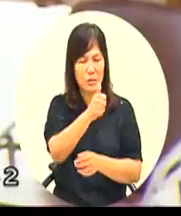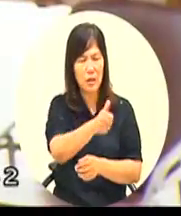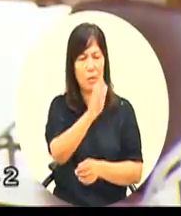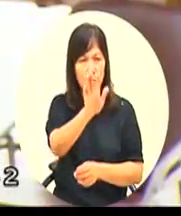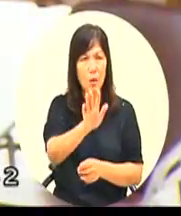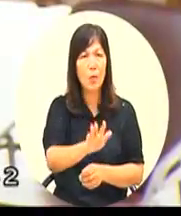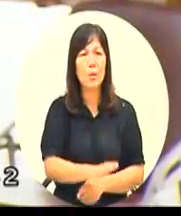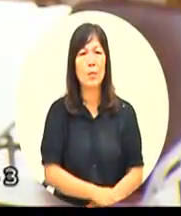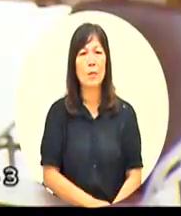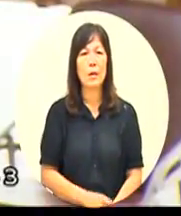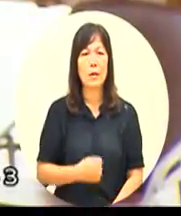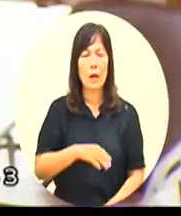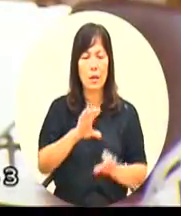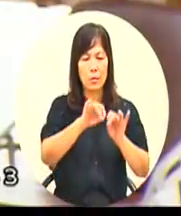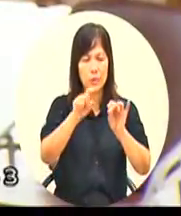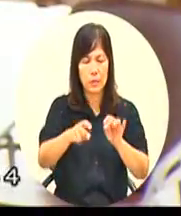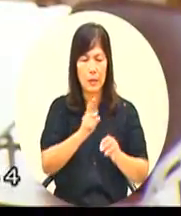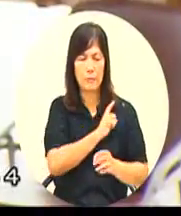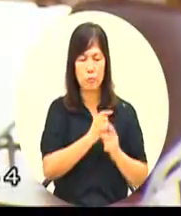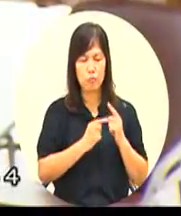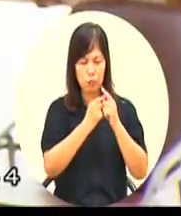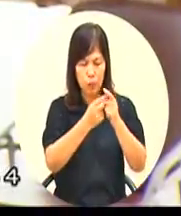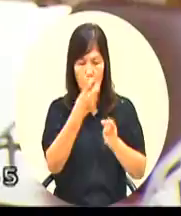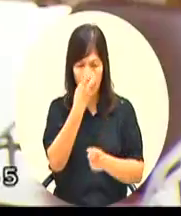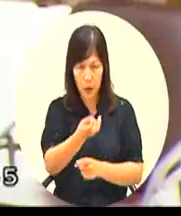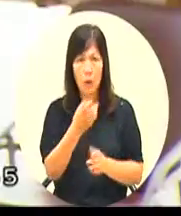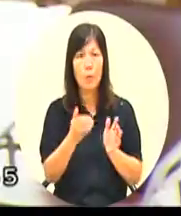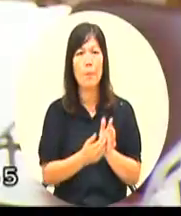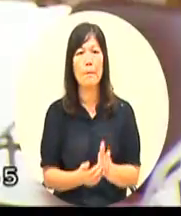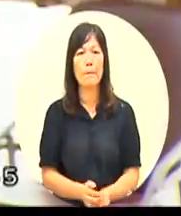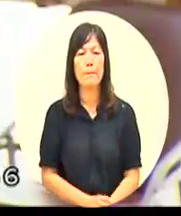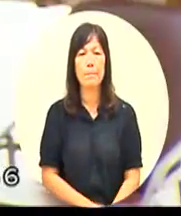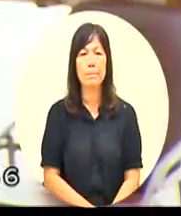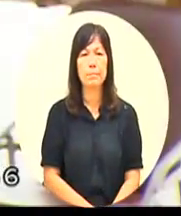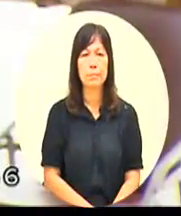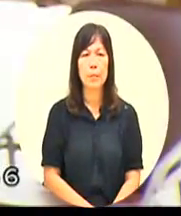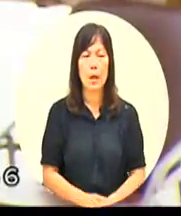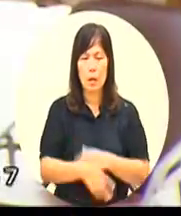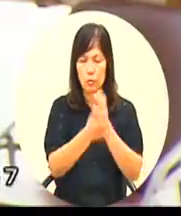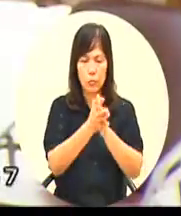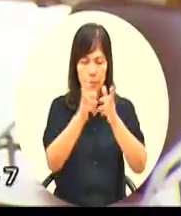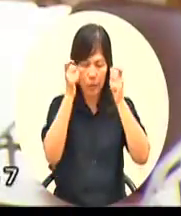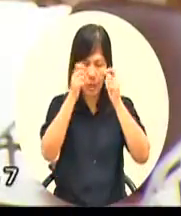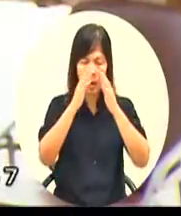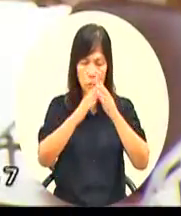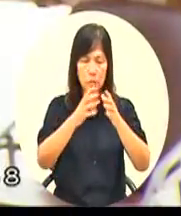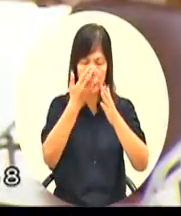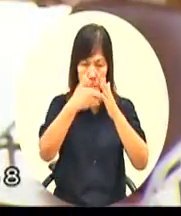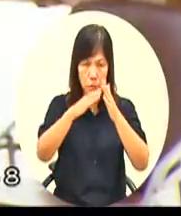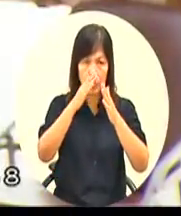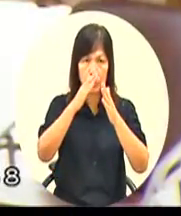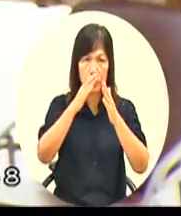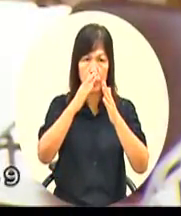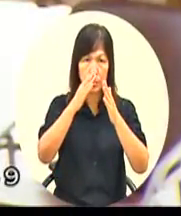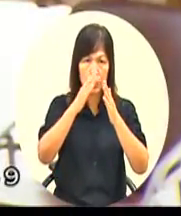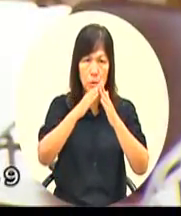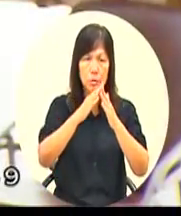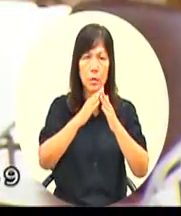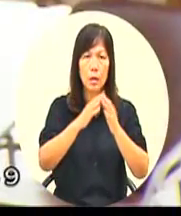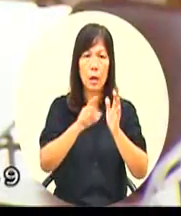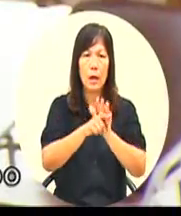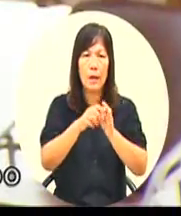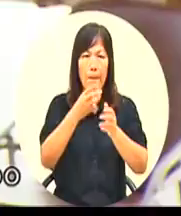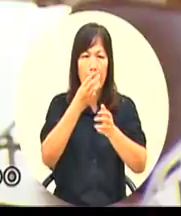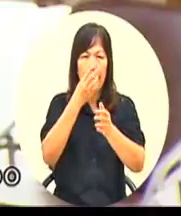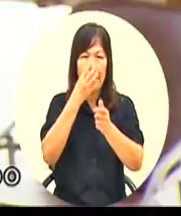方我都亲自都去看，但是。整个高雄市学校各级学校真的是灾害